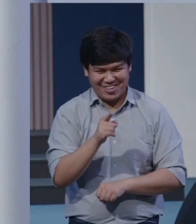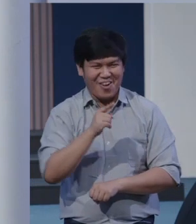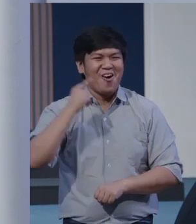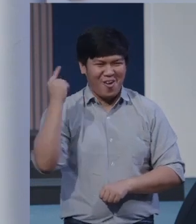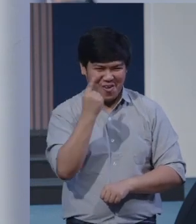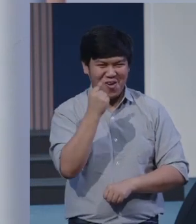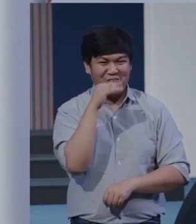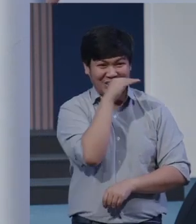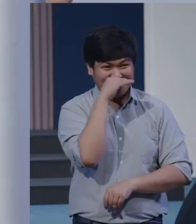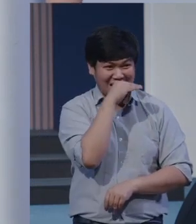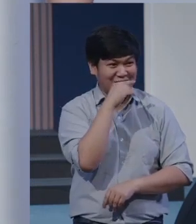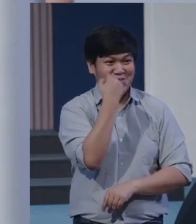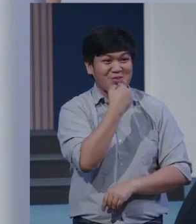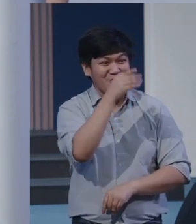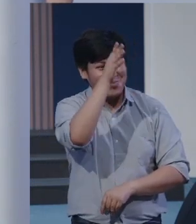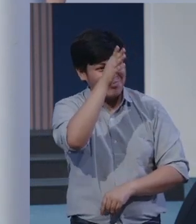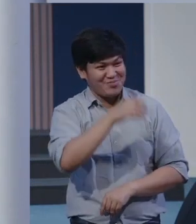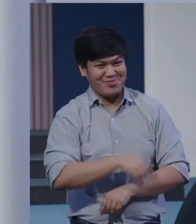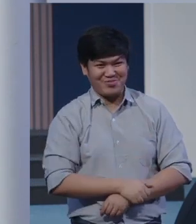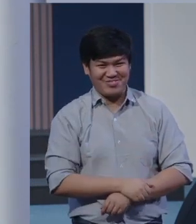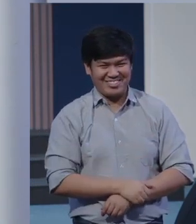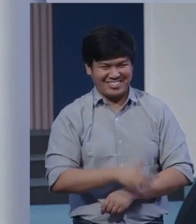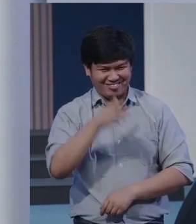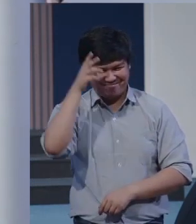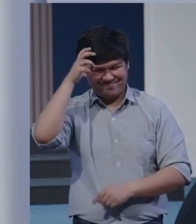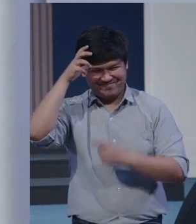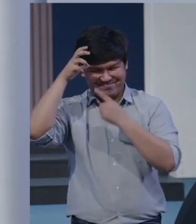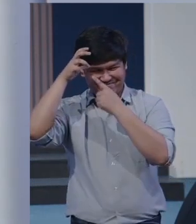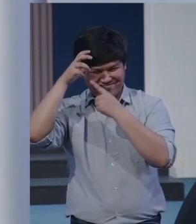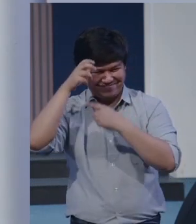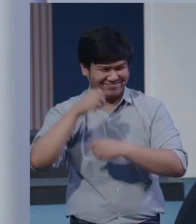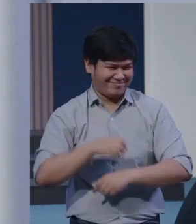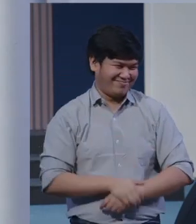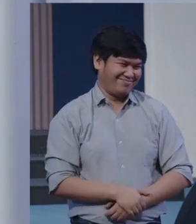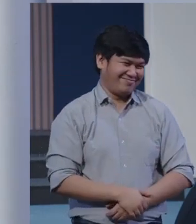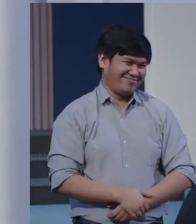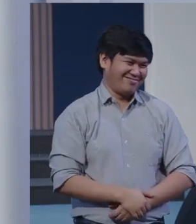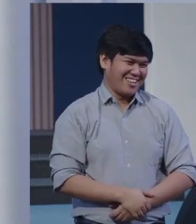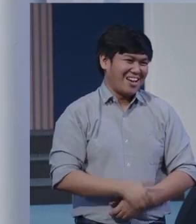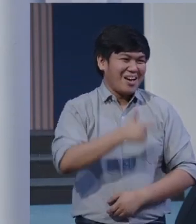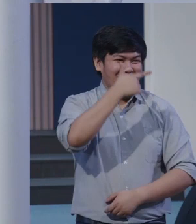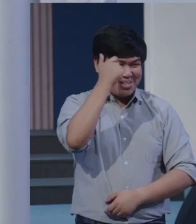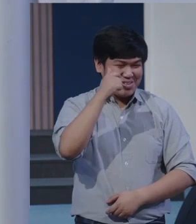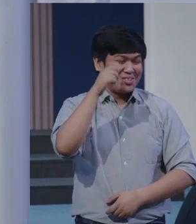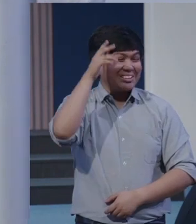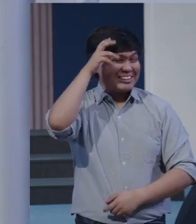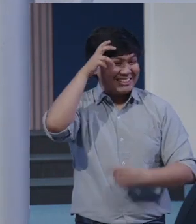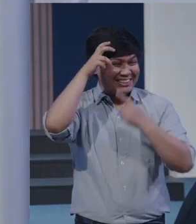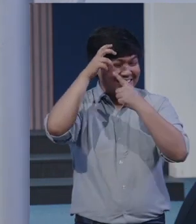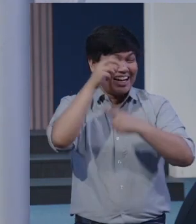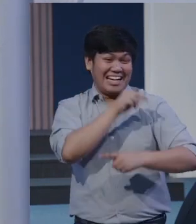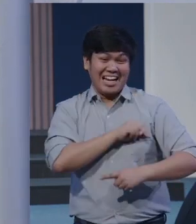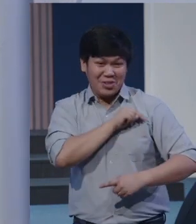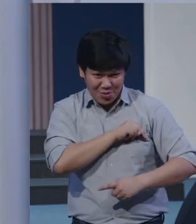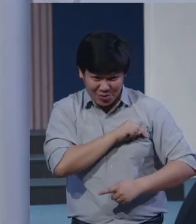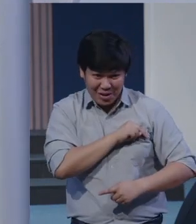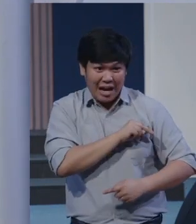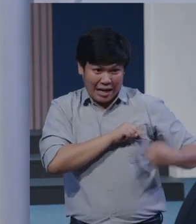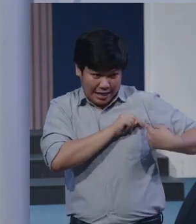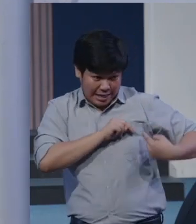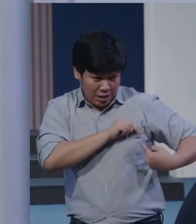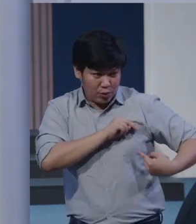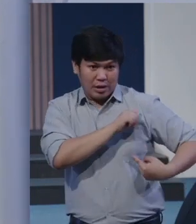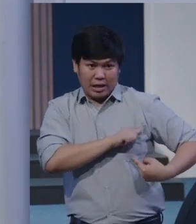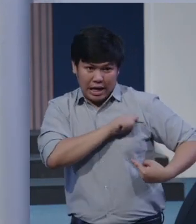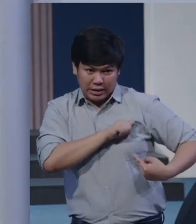ang pagsisinungaling po ay mula sa diyablo Hindi po ba ganon ang ginawa niya sa genesis chapter 3 no sa genesis chapter